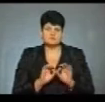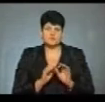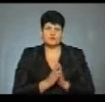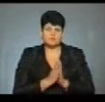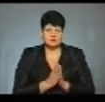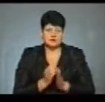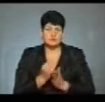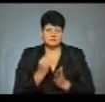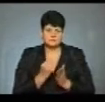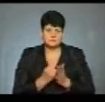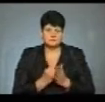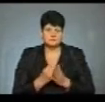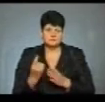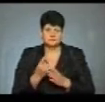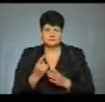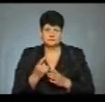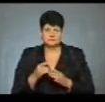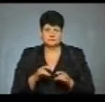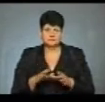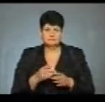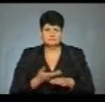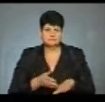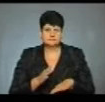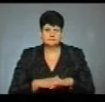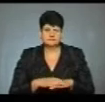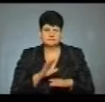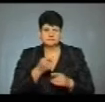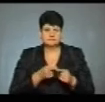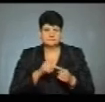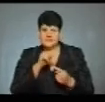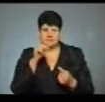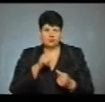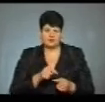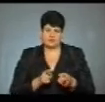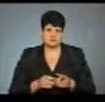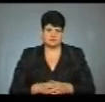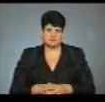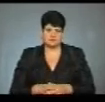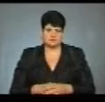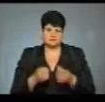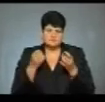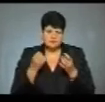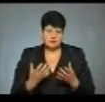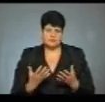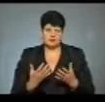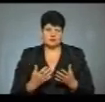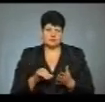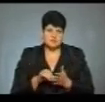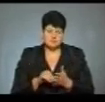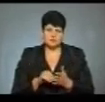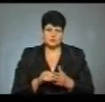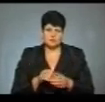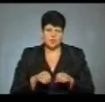і ухвали суду першої інстанції лише тяжкістю. Це не відповідає дійсності. Просто навіть представленою ухвалою